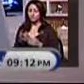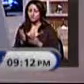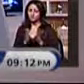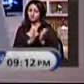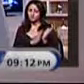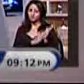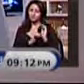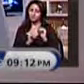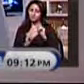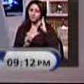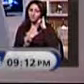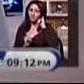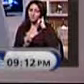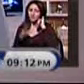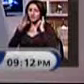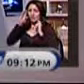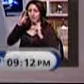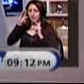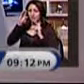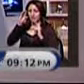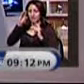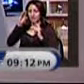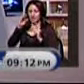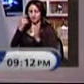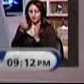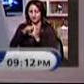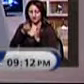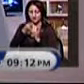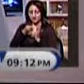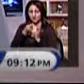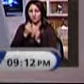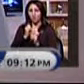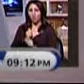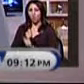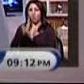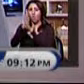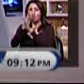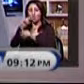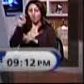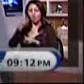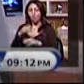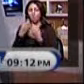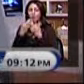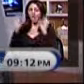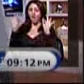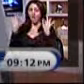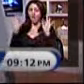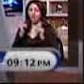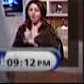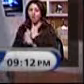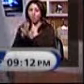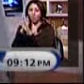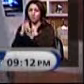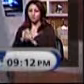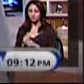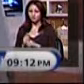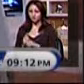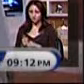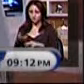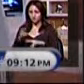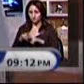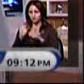دائما تختم مقالاتك بعبارة الديمقراطية هي الحل. الديمقراطية هي الحل إيه بالظبط؟ الحل لكل شيء، لأن أنت